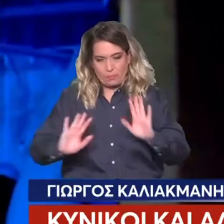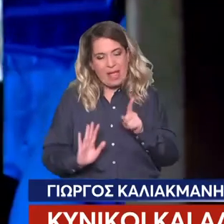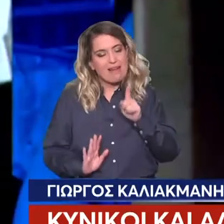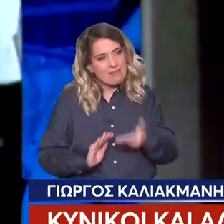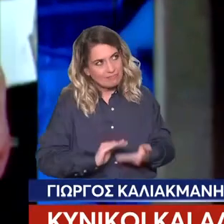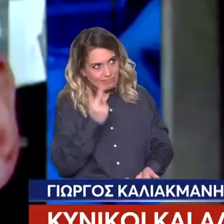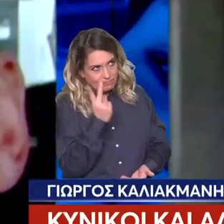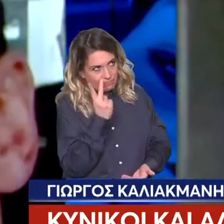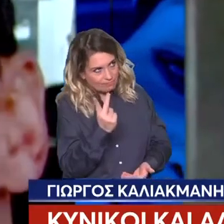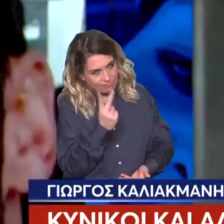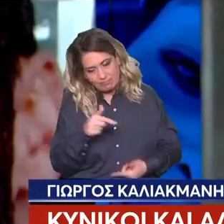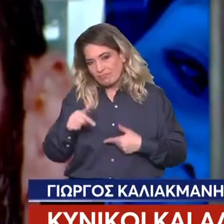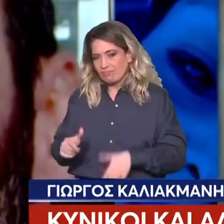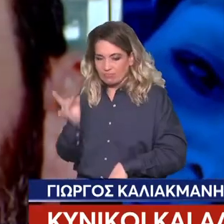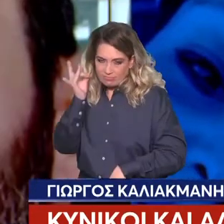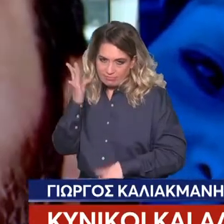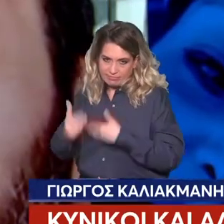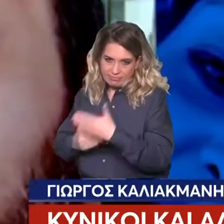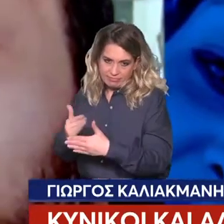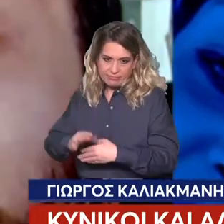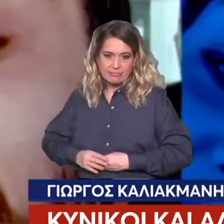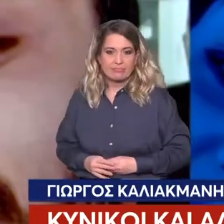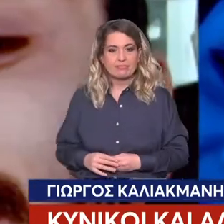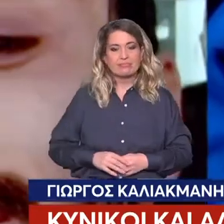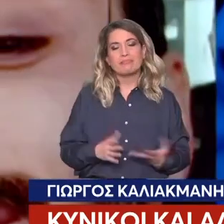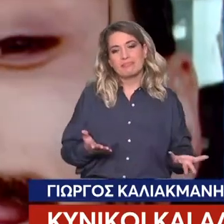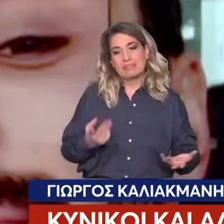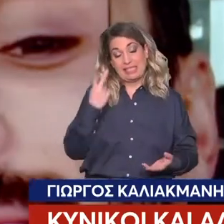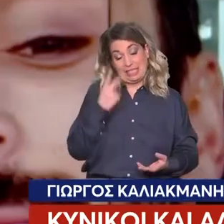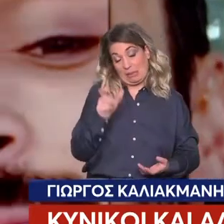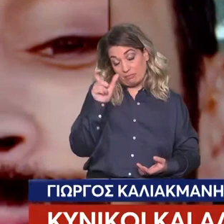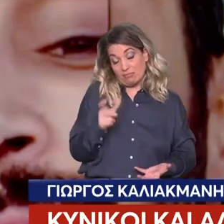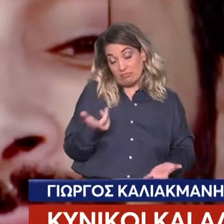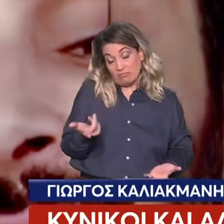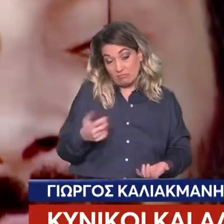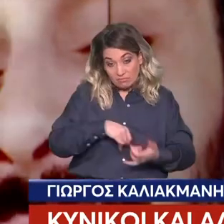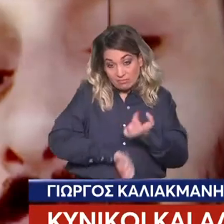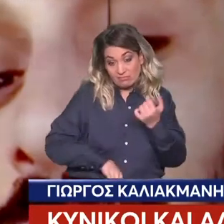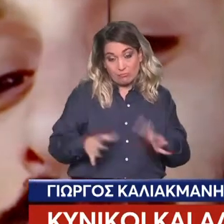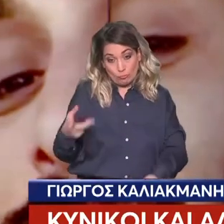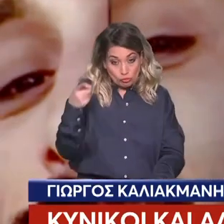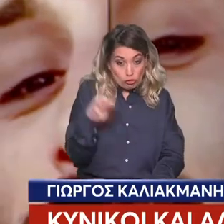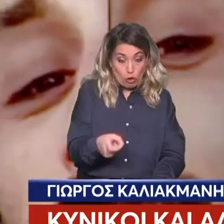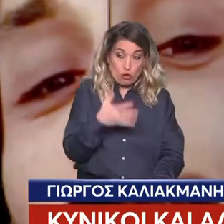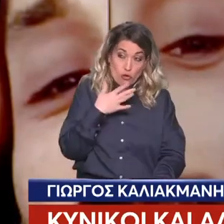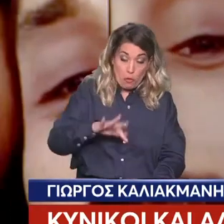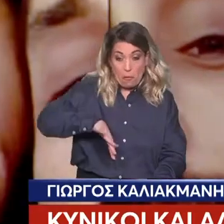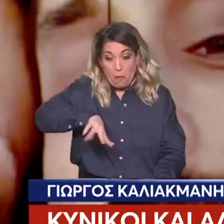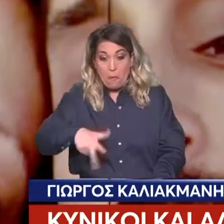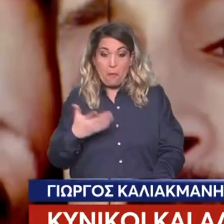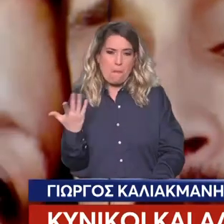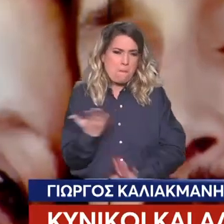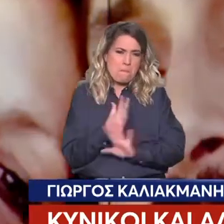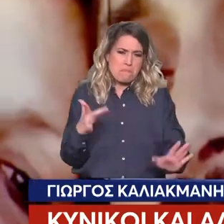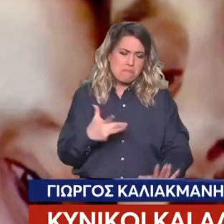σκηνοθετείς μια ληστεία σε βάρος της συντρόφου σου και τη σκοτώνεις, αν δεν υποβόσχει κάτι άλλο. Ναι. Και τη σκοτώνεις